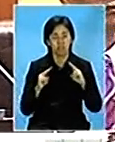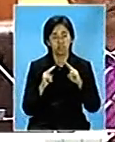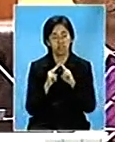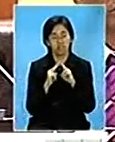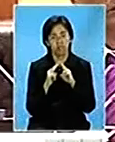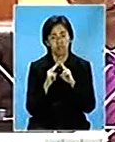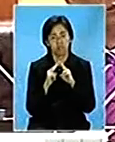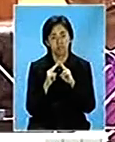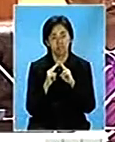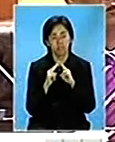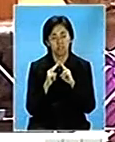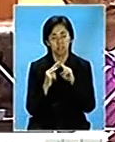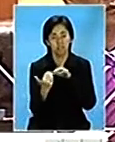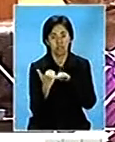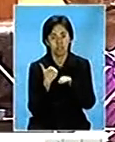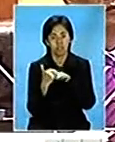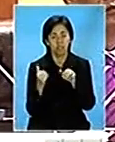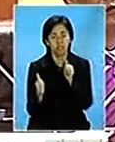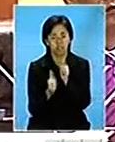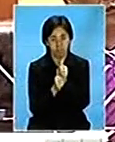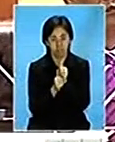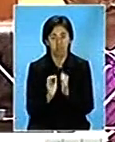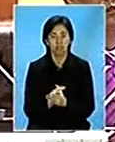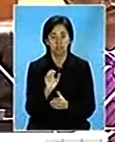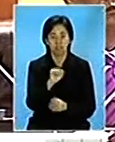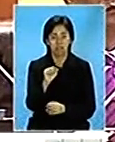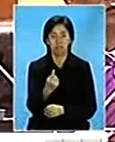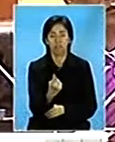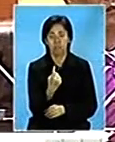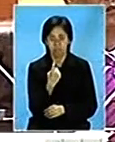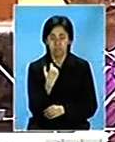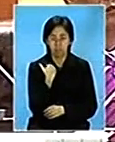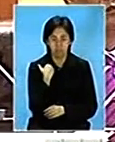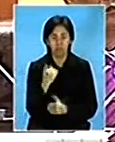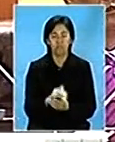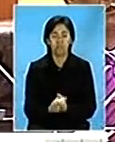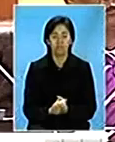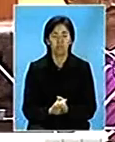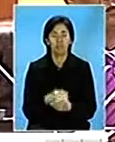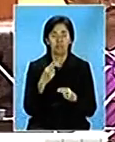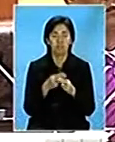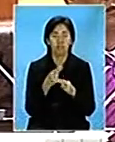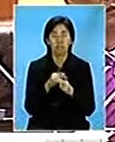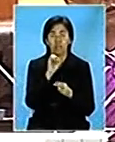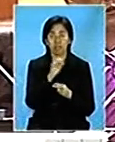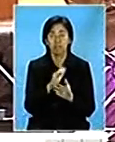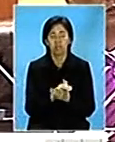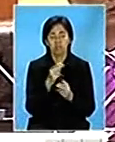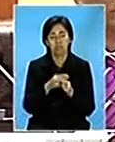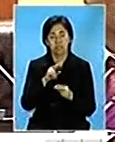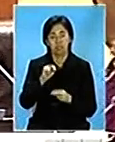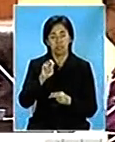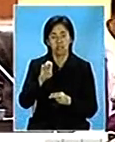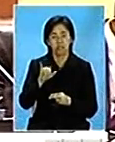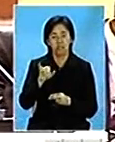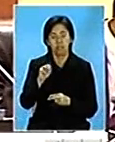ดกรณีคำถามของท่านสมาชิกผู้ทรงเกียรติขออนุญาตเอ่ยนามท่านนิยมวร